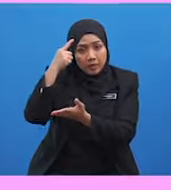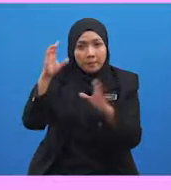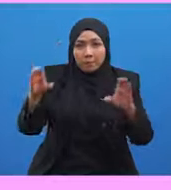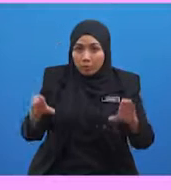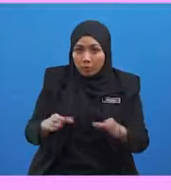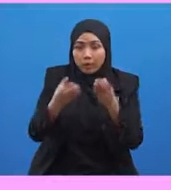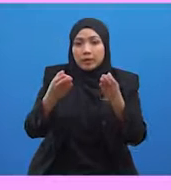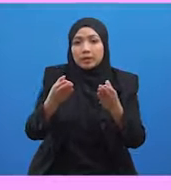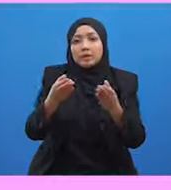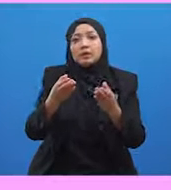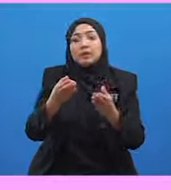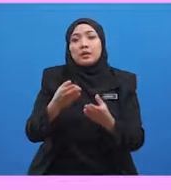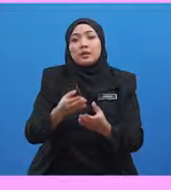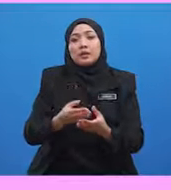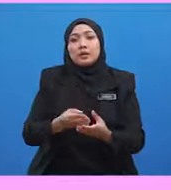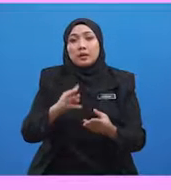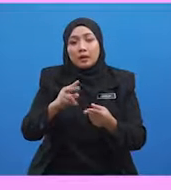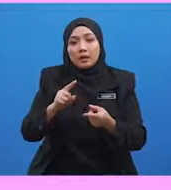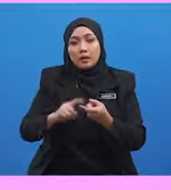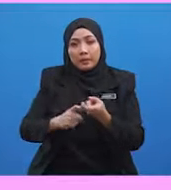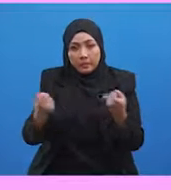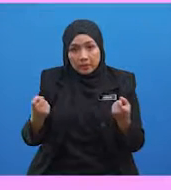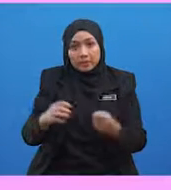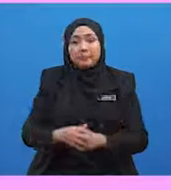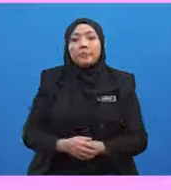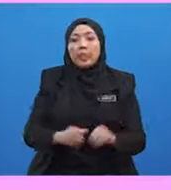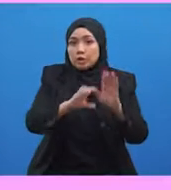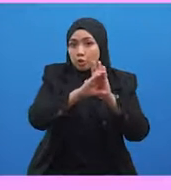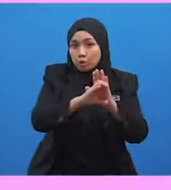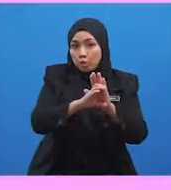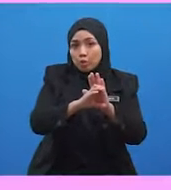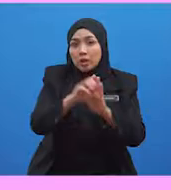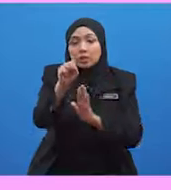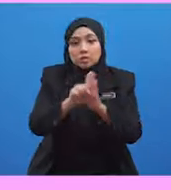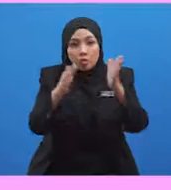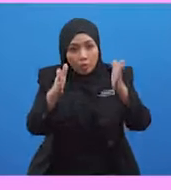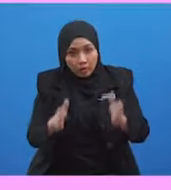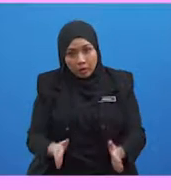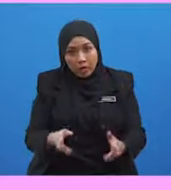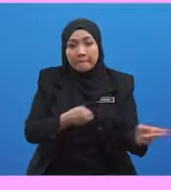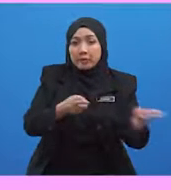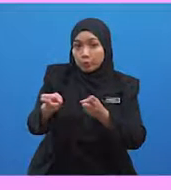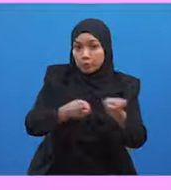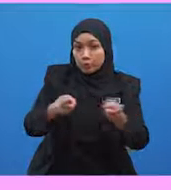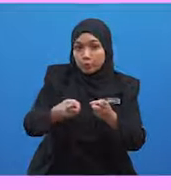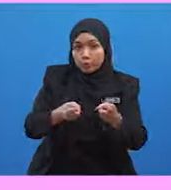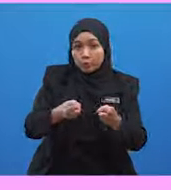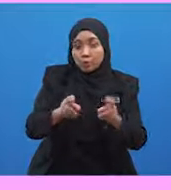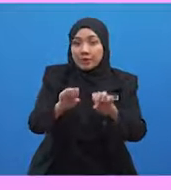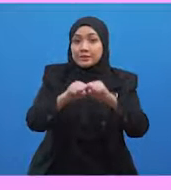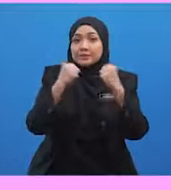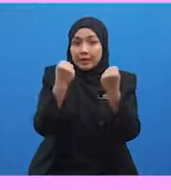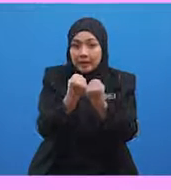Contohnya ialah seorang pengurus syarikat perabot ingin membuat keputusan tentang